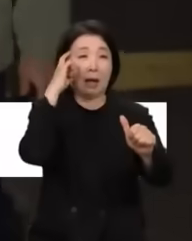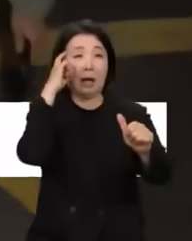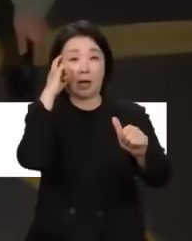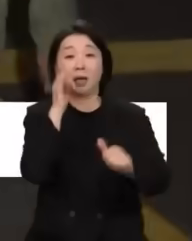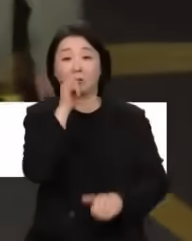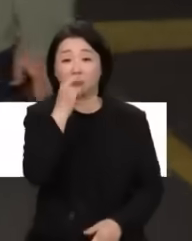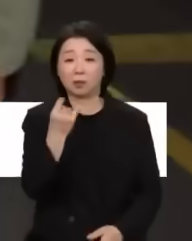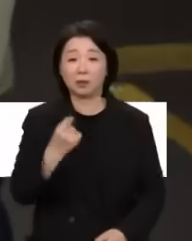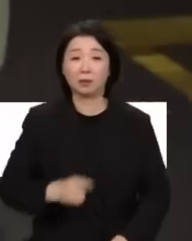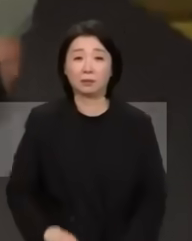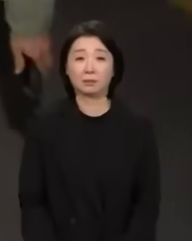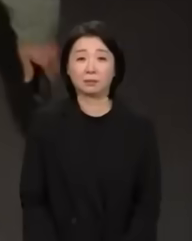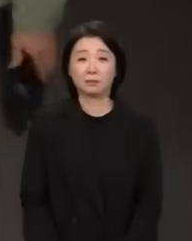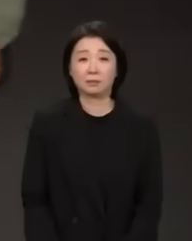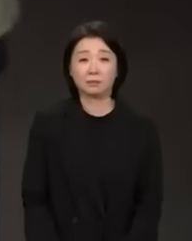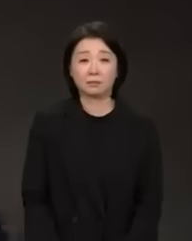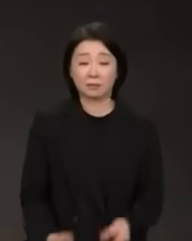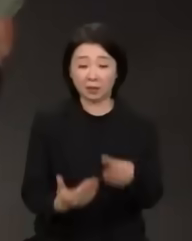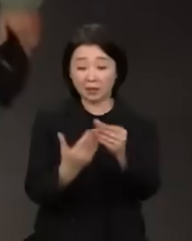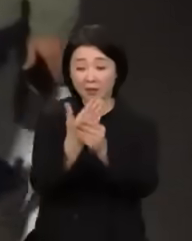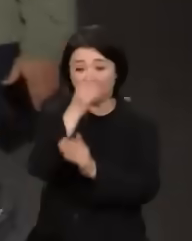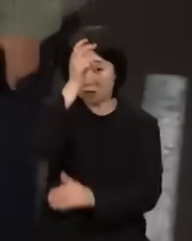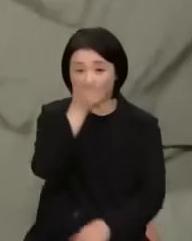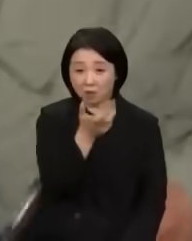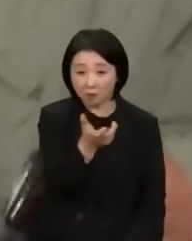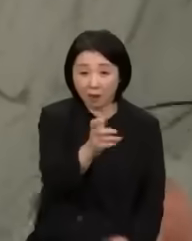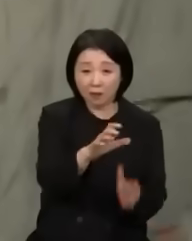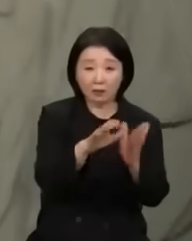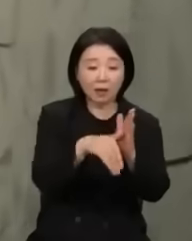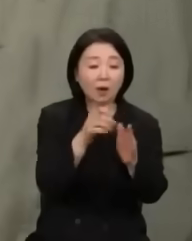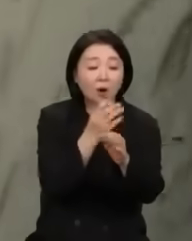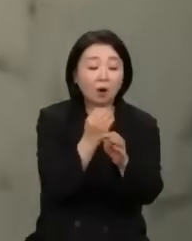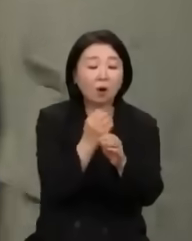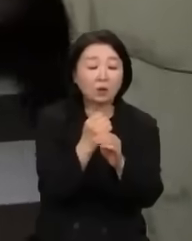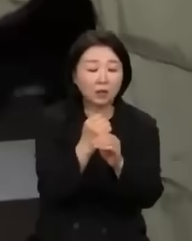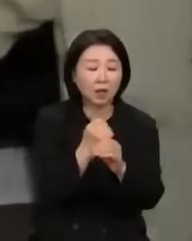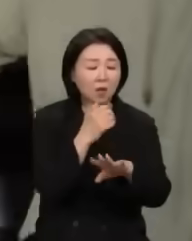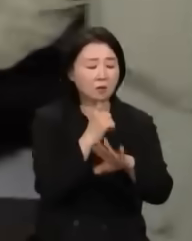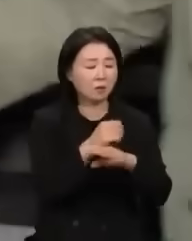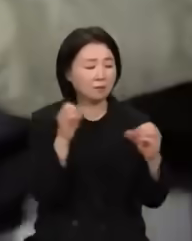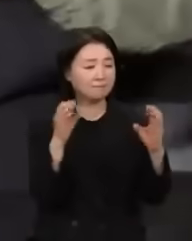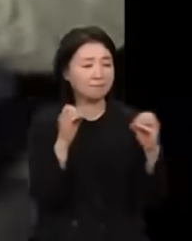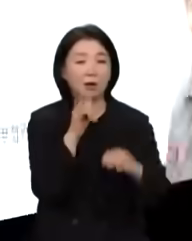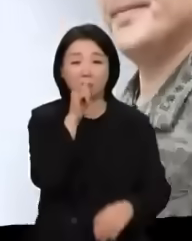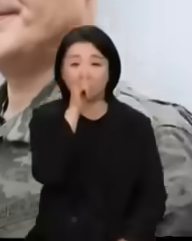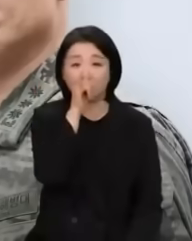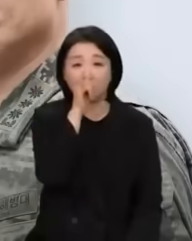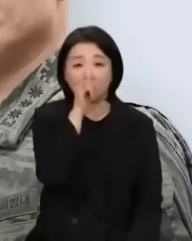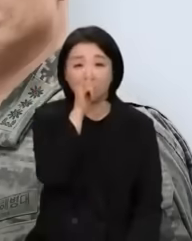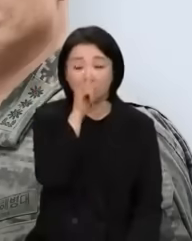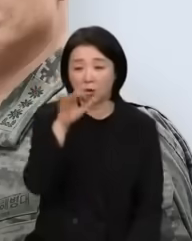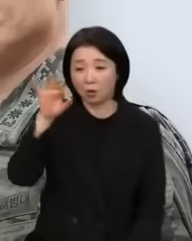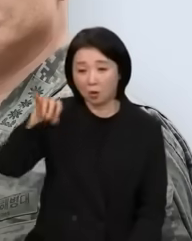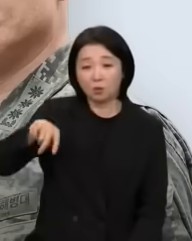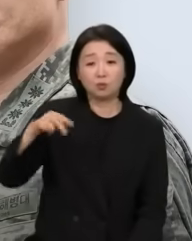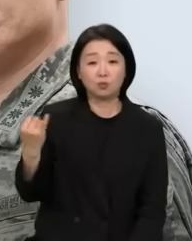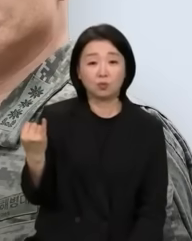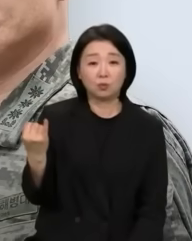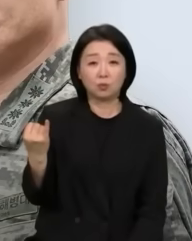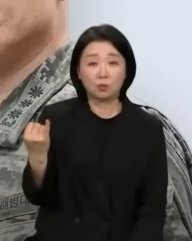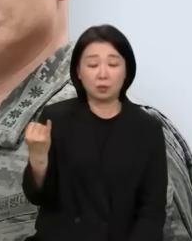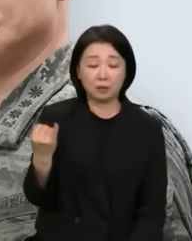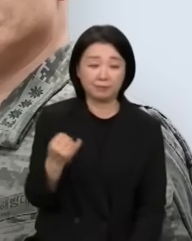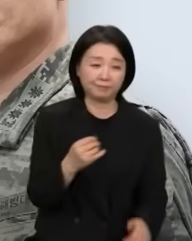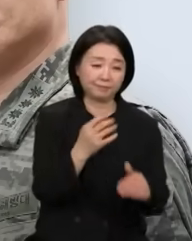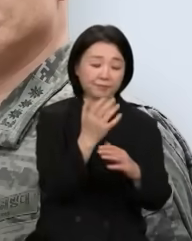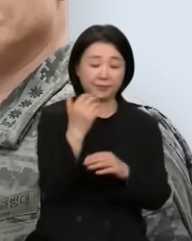의식하고 있었던 겁니다. 사건을 경찰로 넘기는 시기에 대해서도 날선 대화가 오갔습니다. 유 법무관리관은